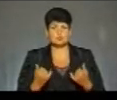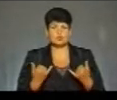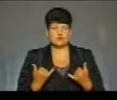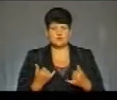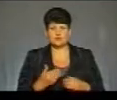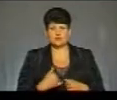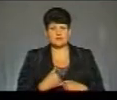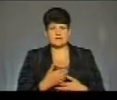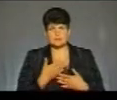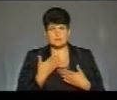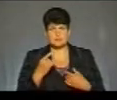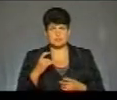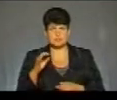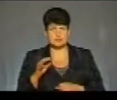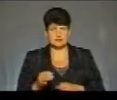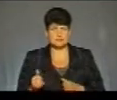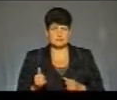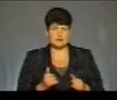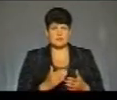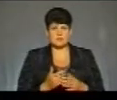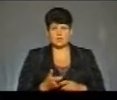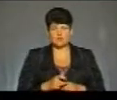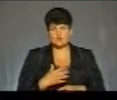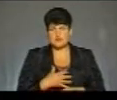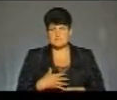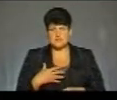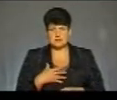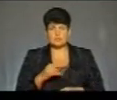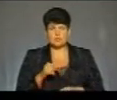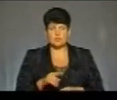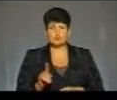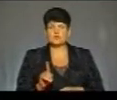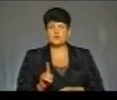є 100% забезпечення, але є дуже важливий чинник того, що